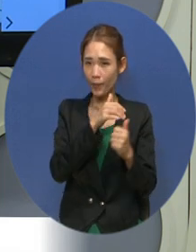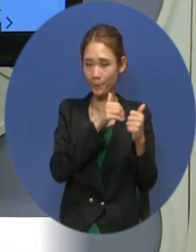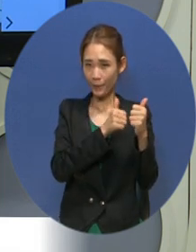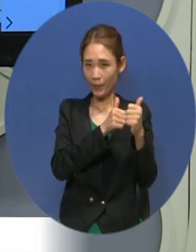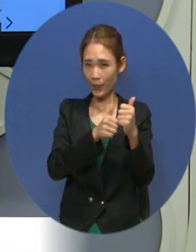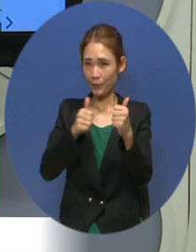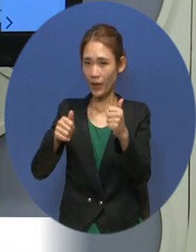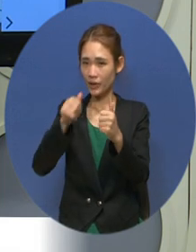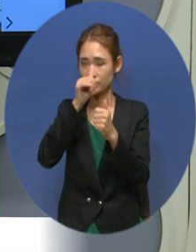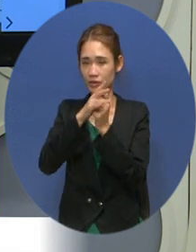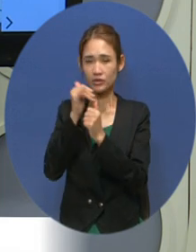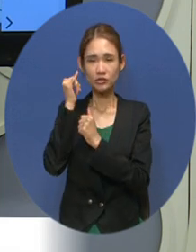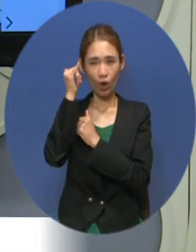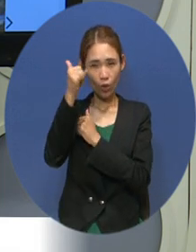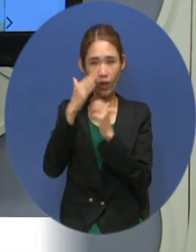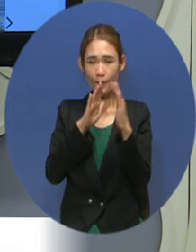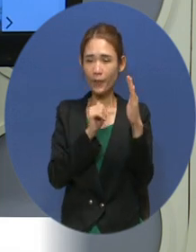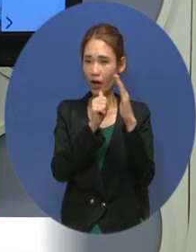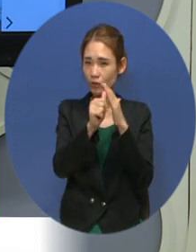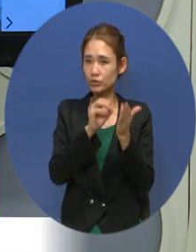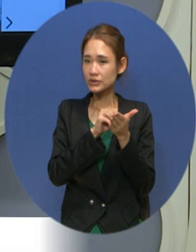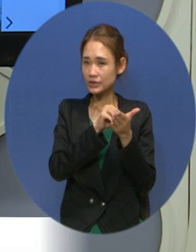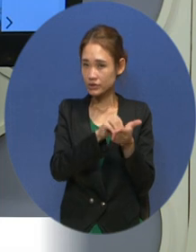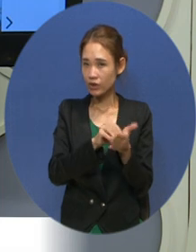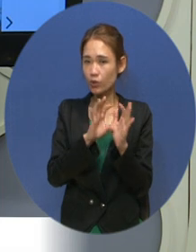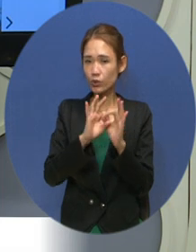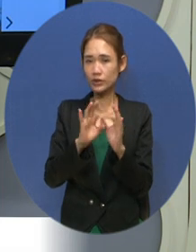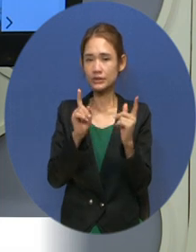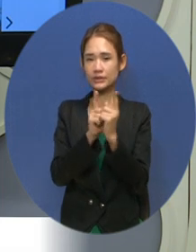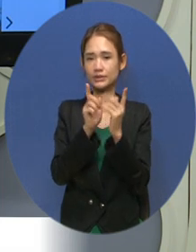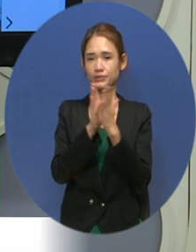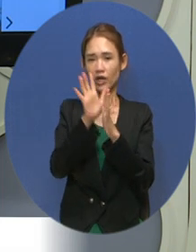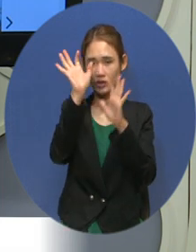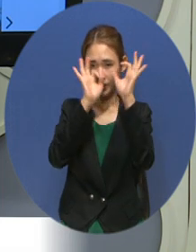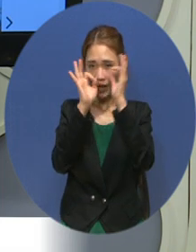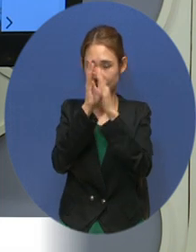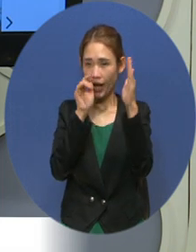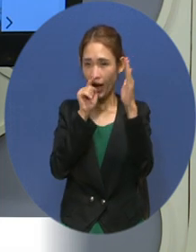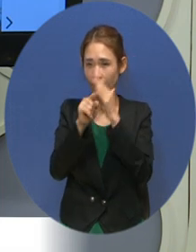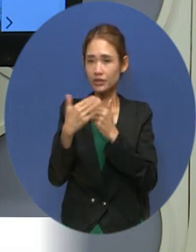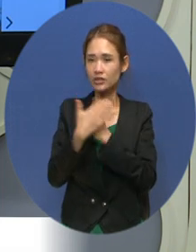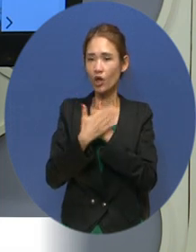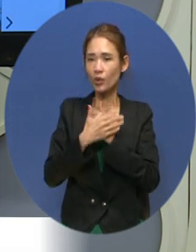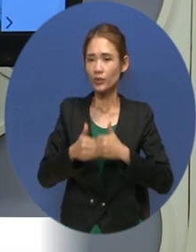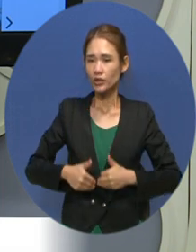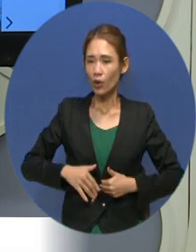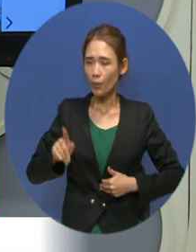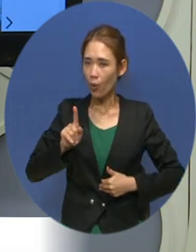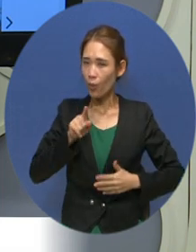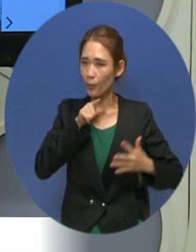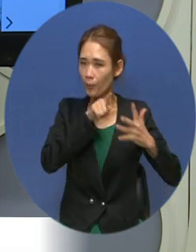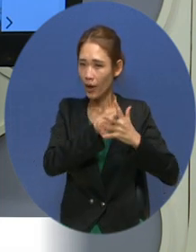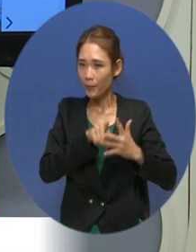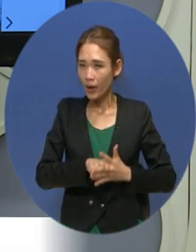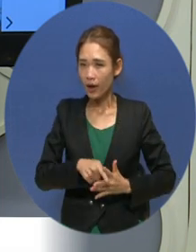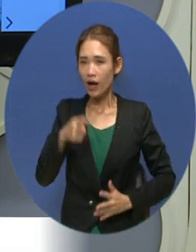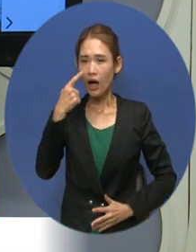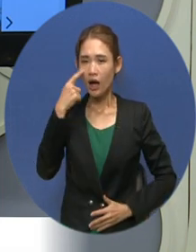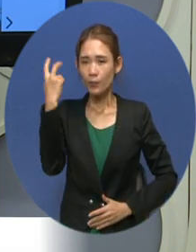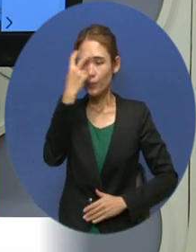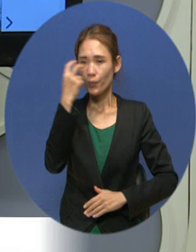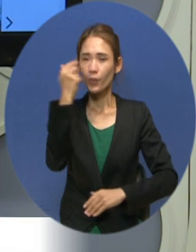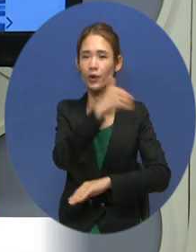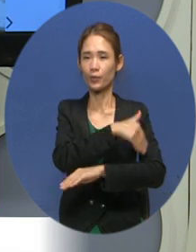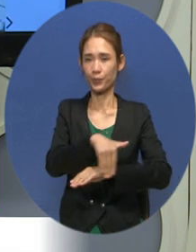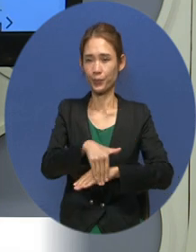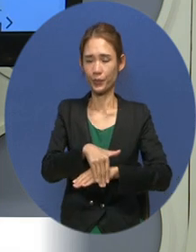전화나 방문을 통해 신청하면 직접 찾아가 어떤 서비스가 필요한지 파악한 후 돌봄 계획을 수립하는 데